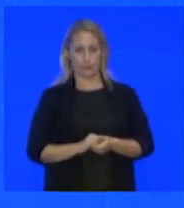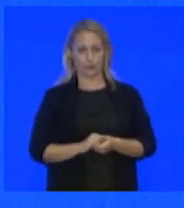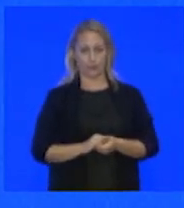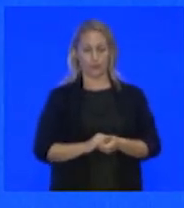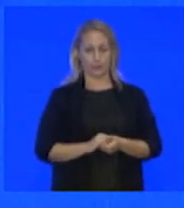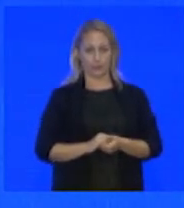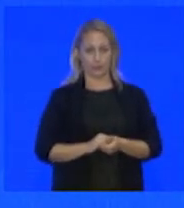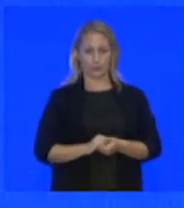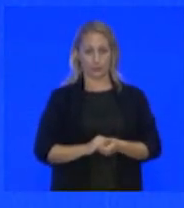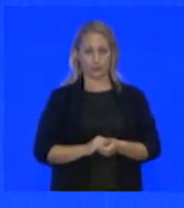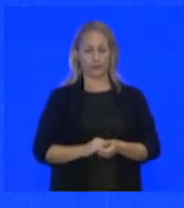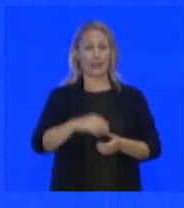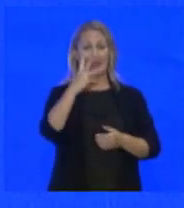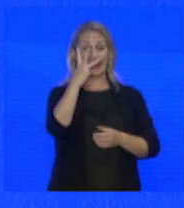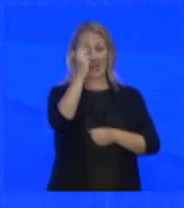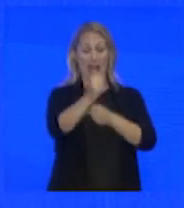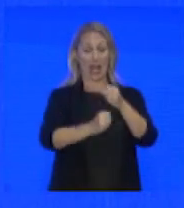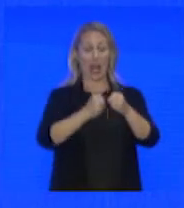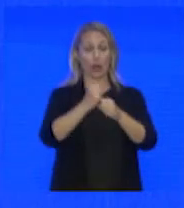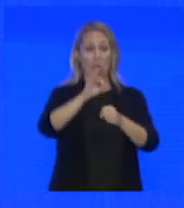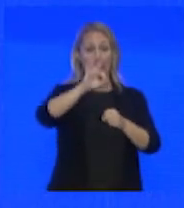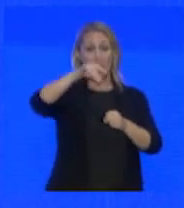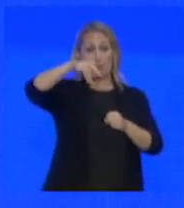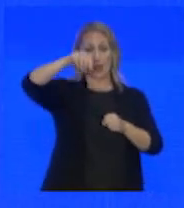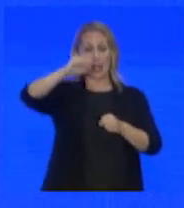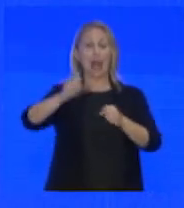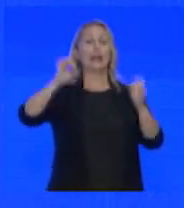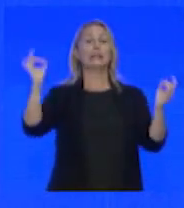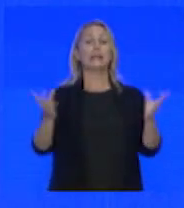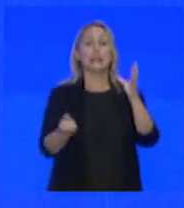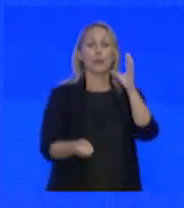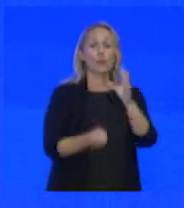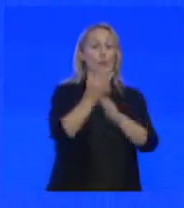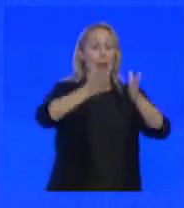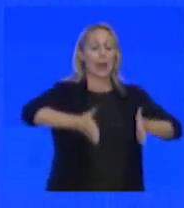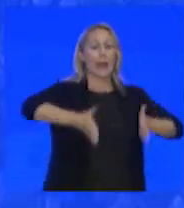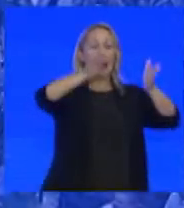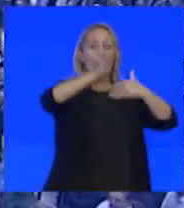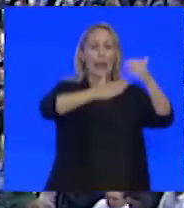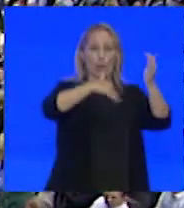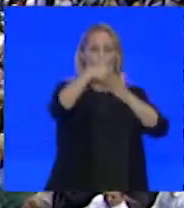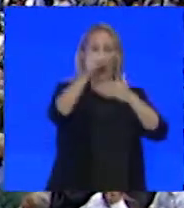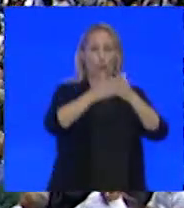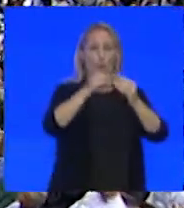Αναστέλλεται για 3 χρόνια ο ΦΠΑ στις νέες οικοδομές.